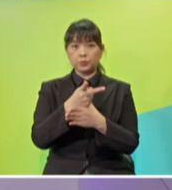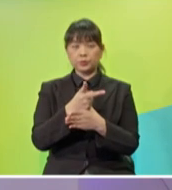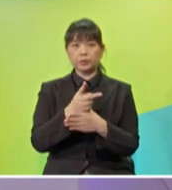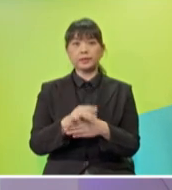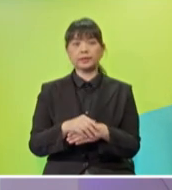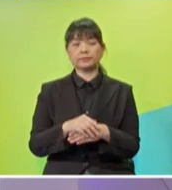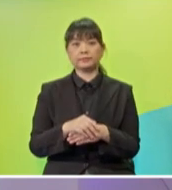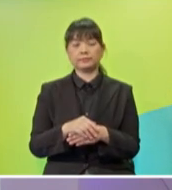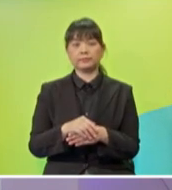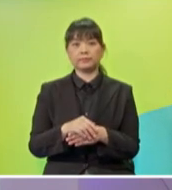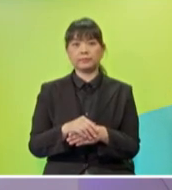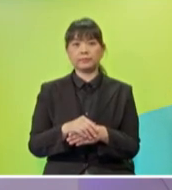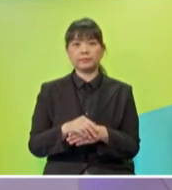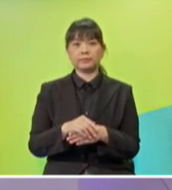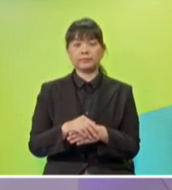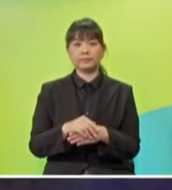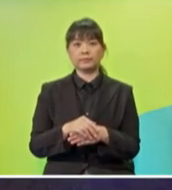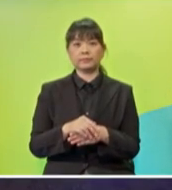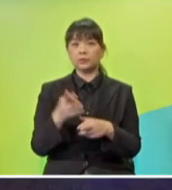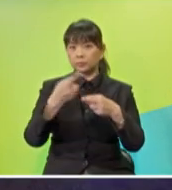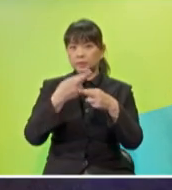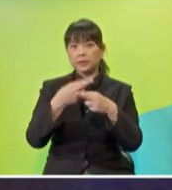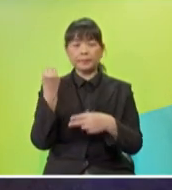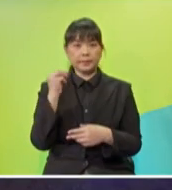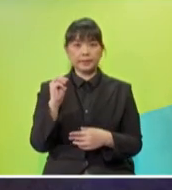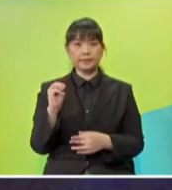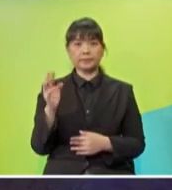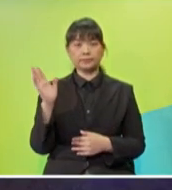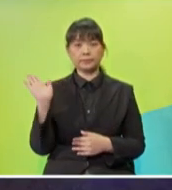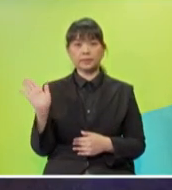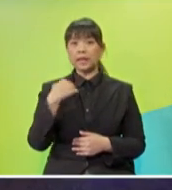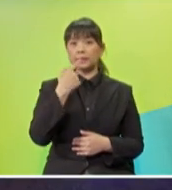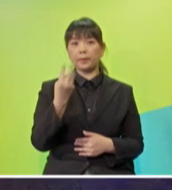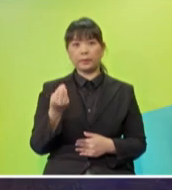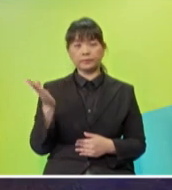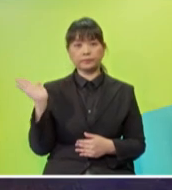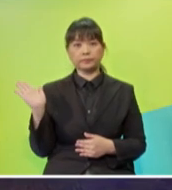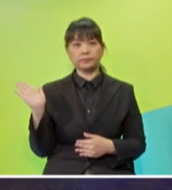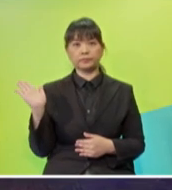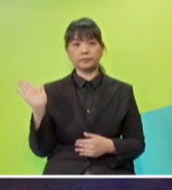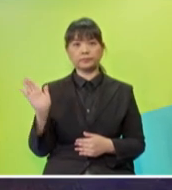kesimpulan mereka siapa yang akan kesimpulan sebelum